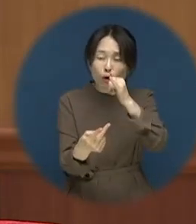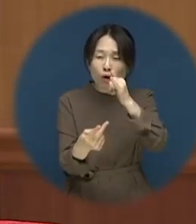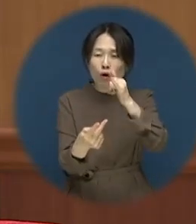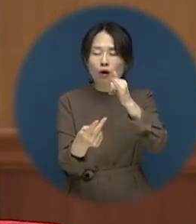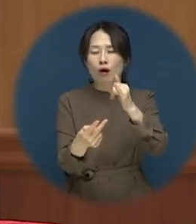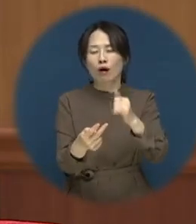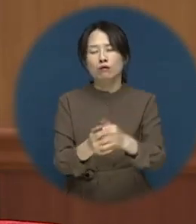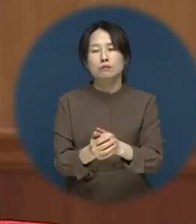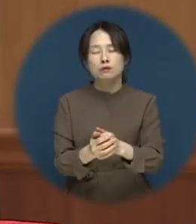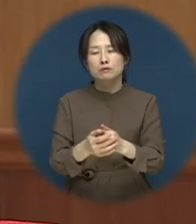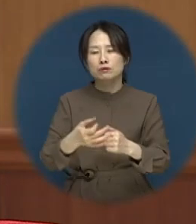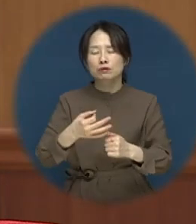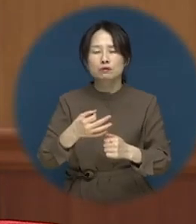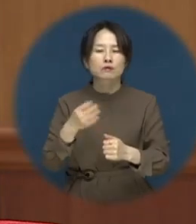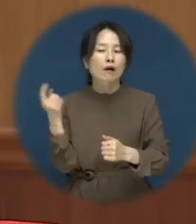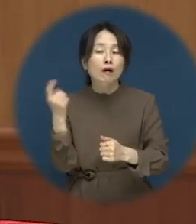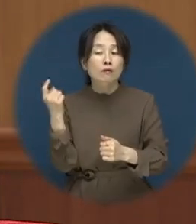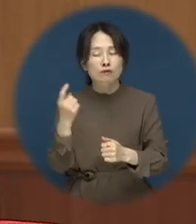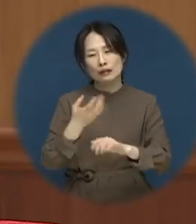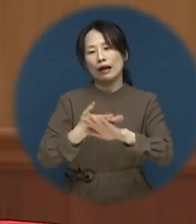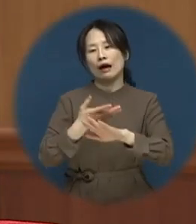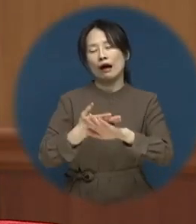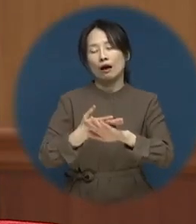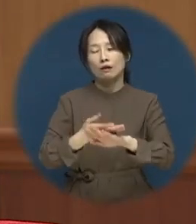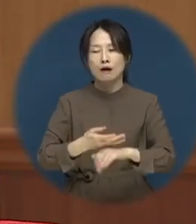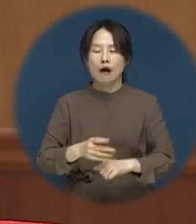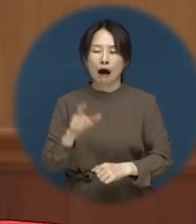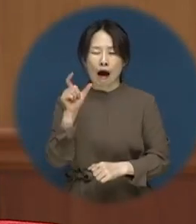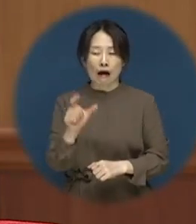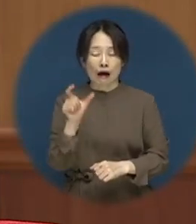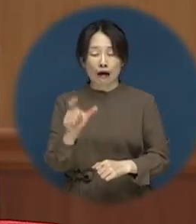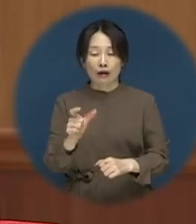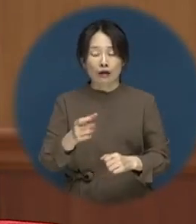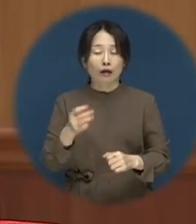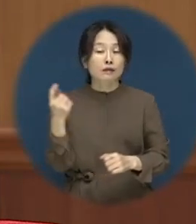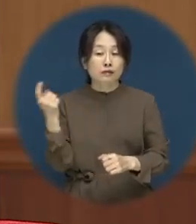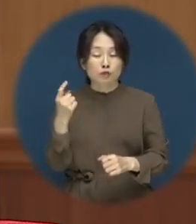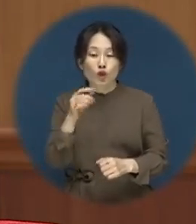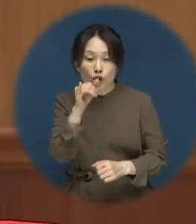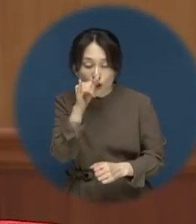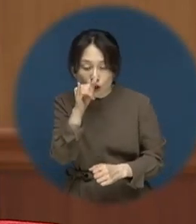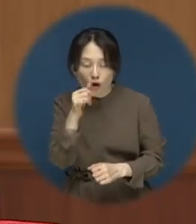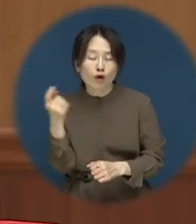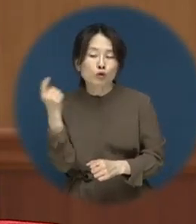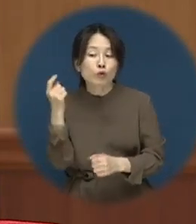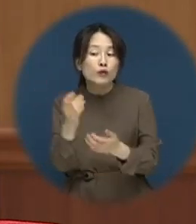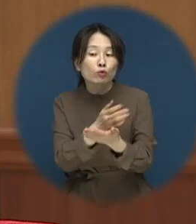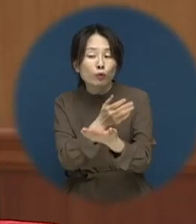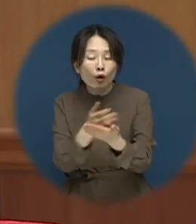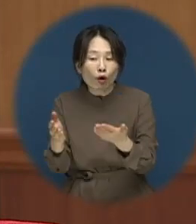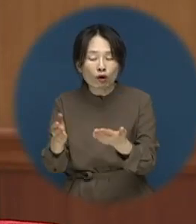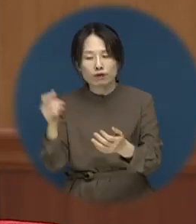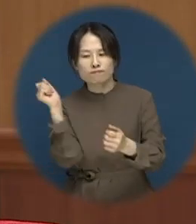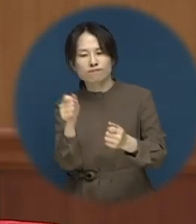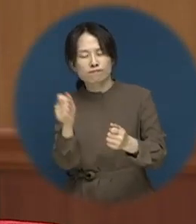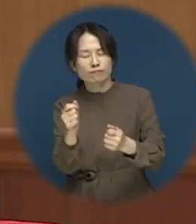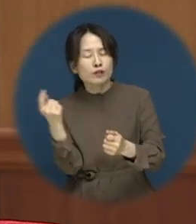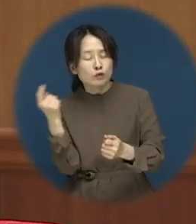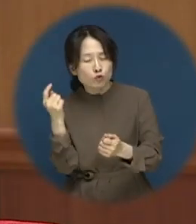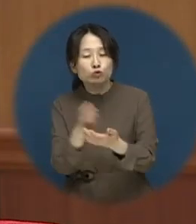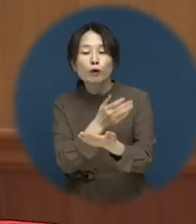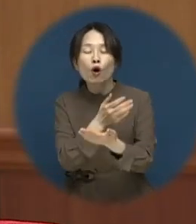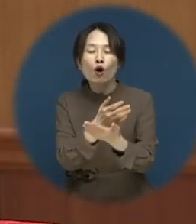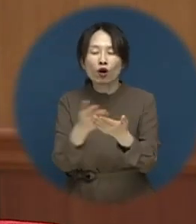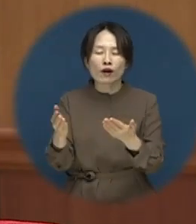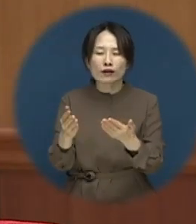경우에는 통통 빈 소리가 나겠죠. 예. 또 딱딱한 소리가 나고 둔탁한 소리가 나고 그런 소리를 듣고 아, 요 속이 어느 정도 비어 있구나 그런 거는